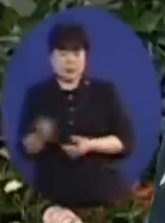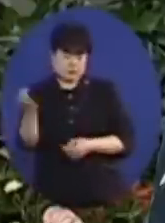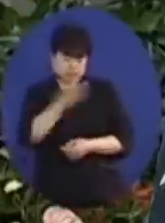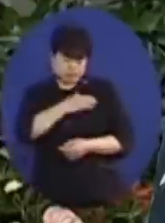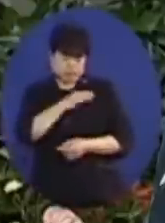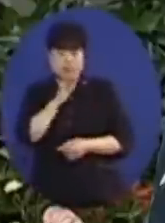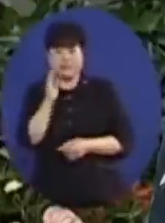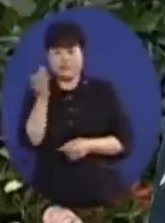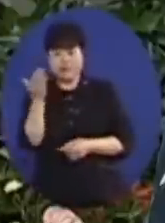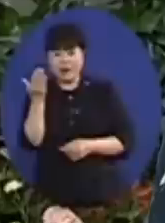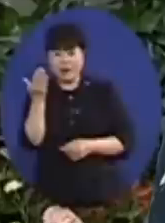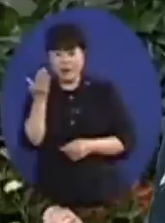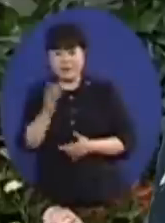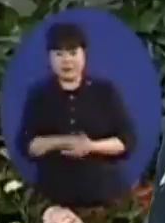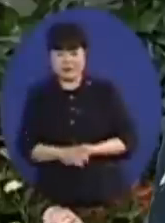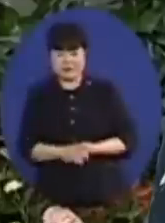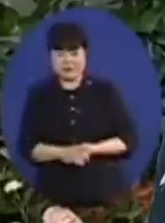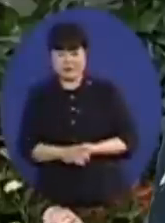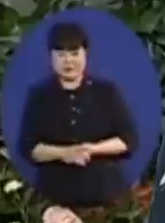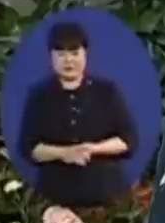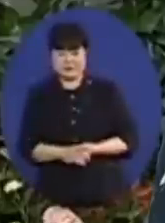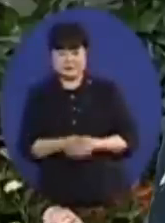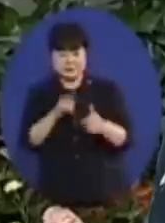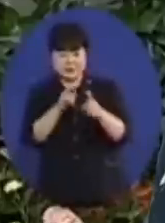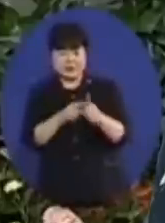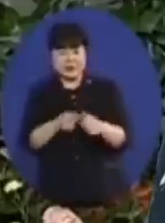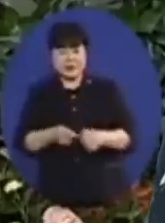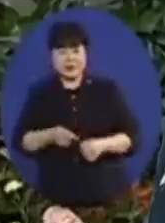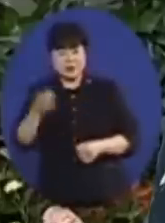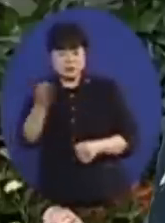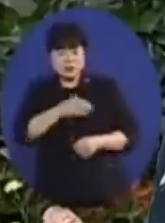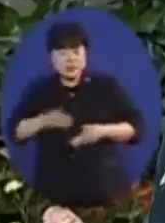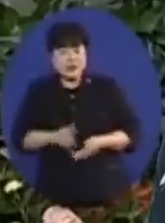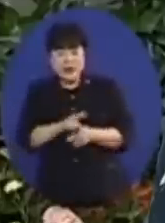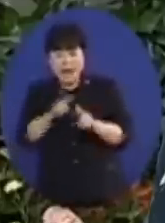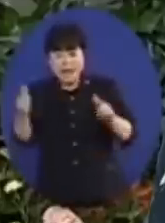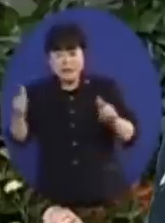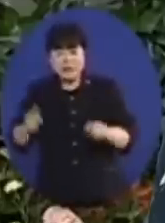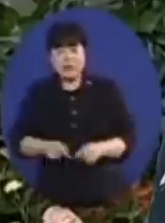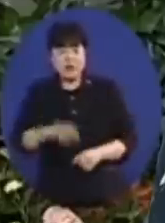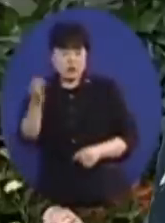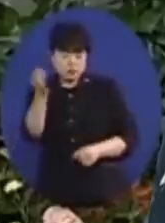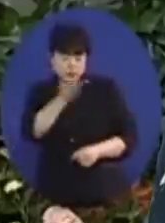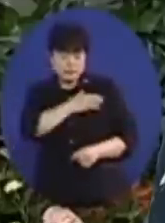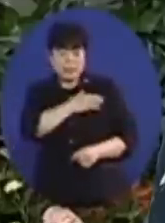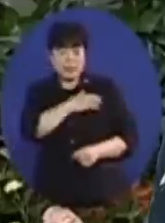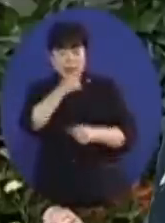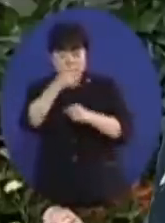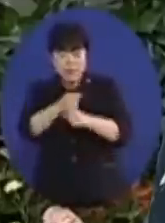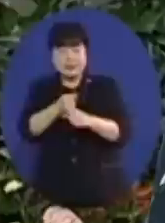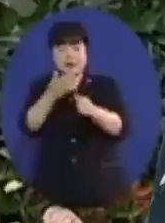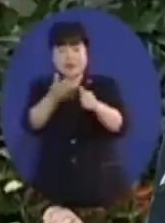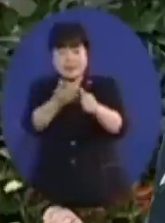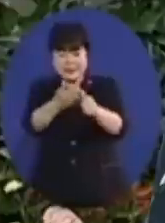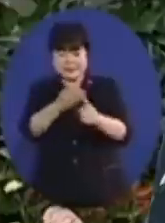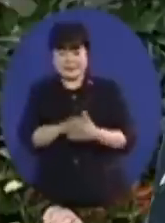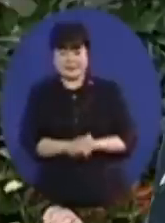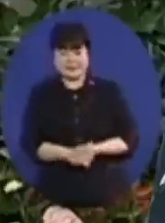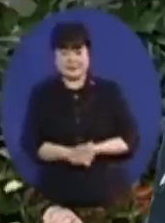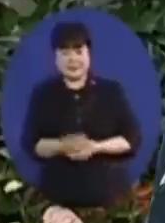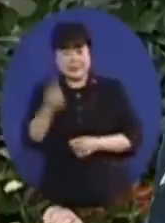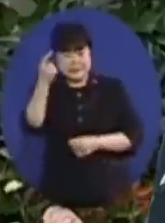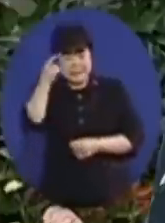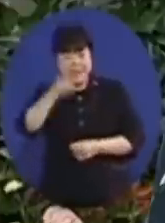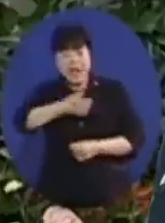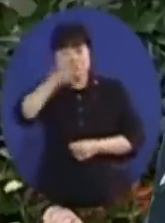교부가 되었다는 것입니다 혼나 k는 부자로 태어난 것이 아니라 부자는 만들어진다 생각과